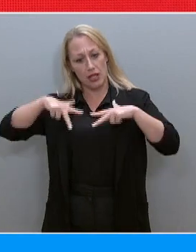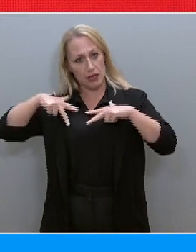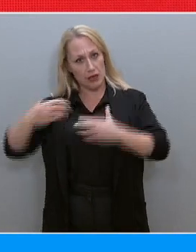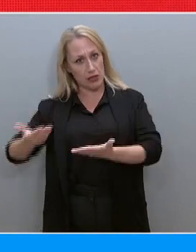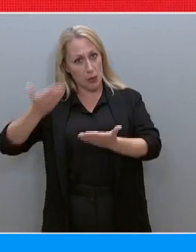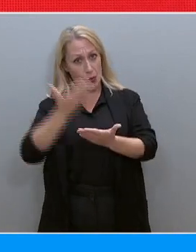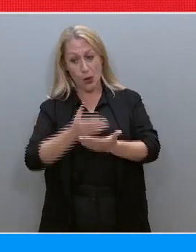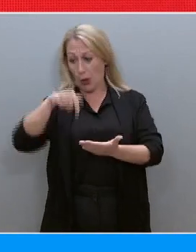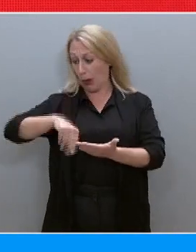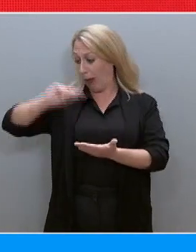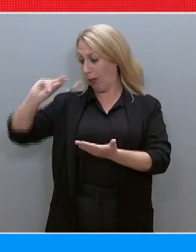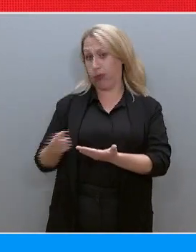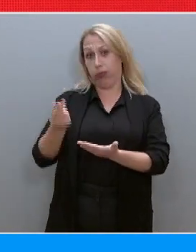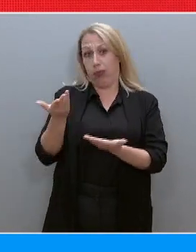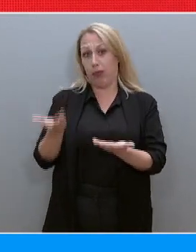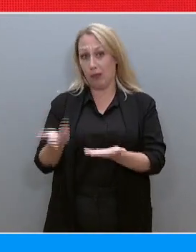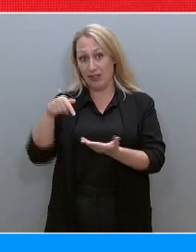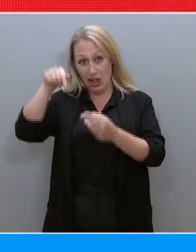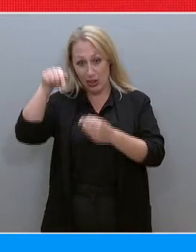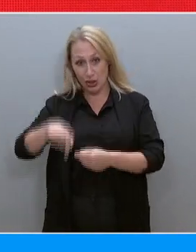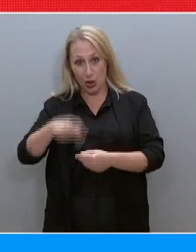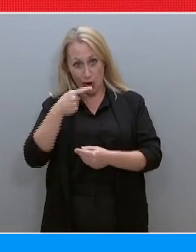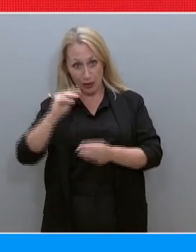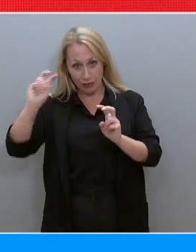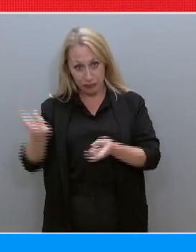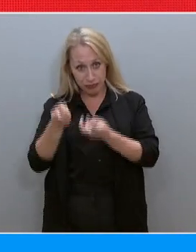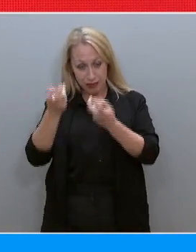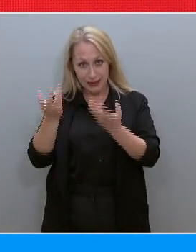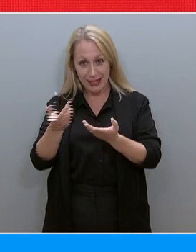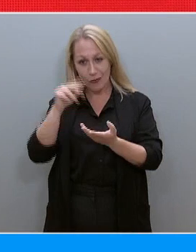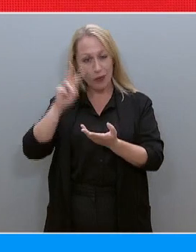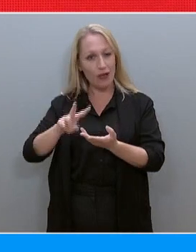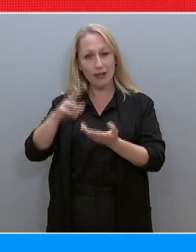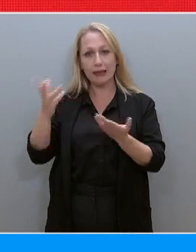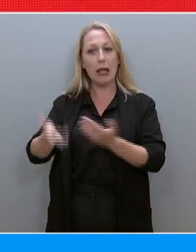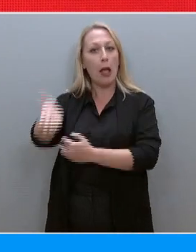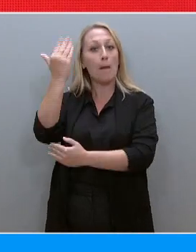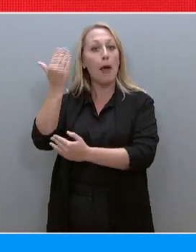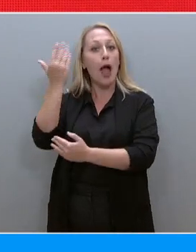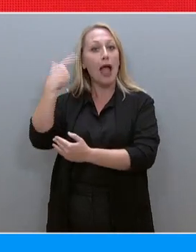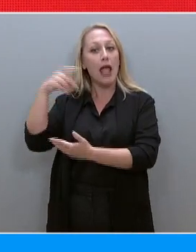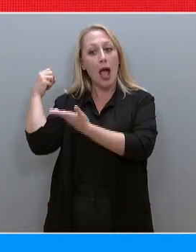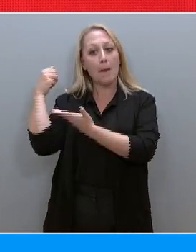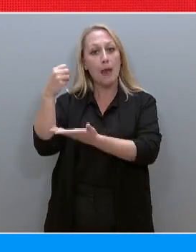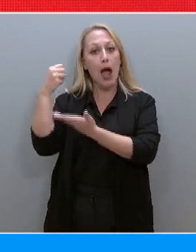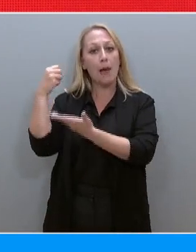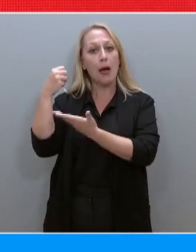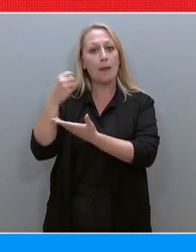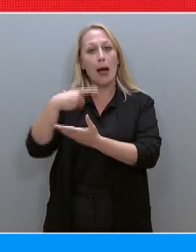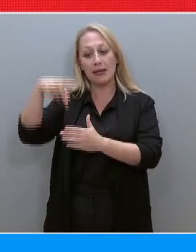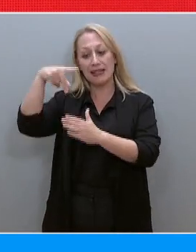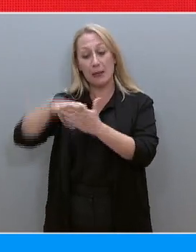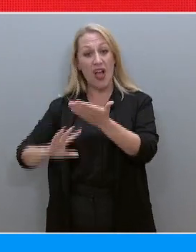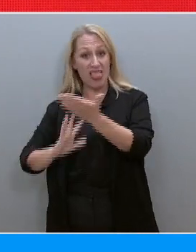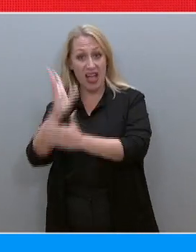όψιμα ανακάλυψε το πρόβλημα αυτό και το φανερώνει το γεγονός ότι δεν ενέταξε καμία χρηματοδότηση για το στεγαστικό πρόβλημα στο Ταμείο